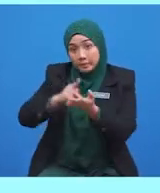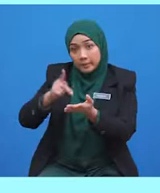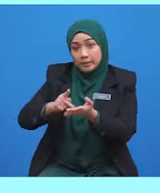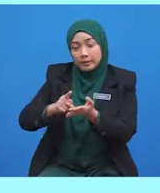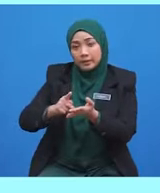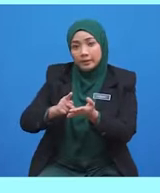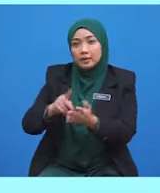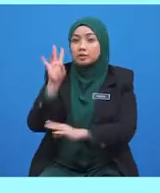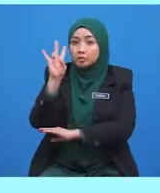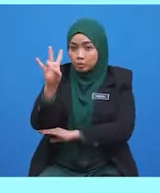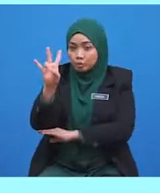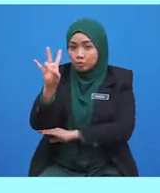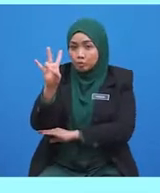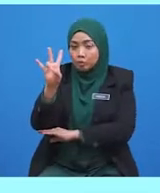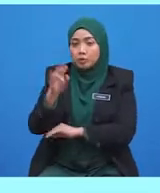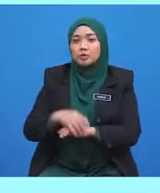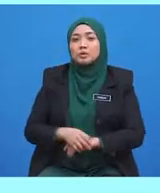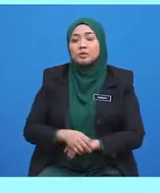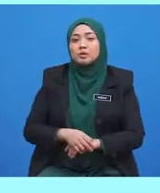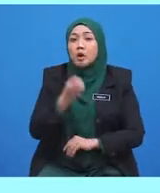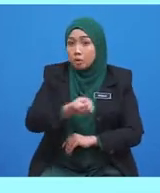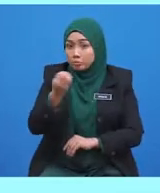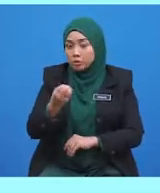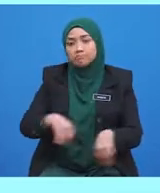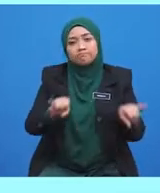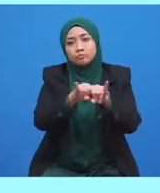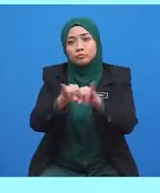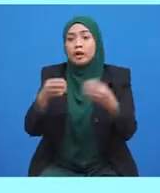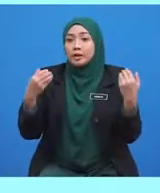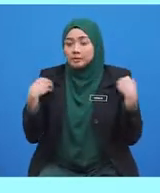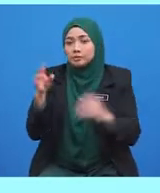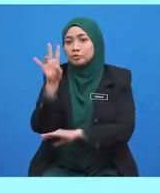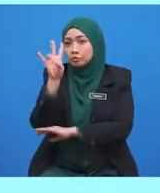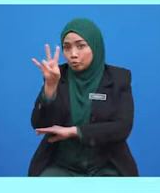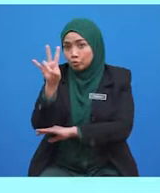ialah 7. Objeknya juga ada 7.